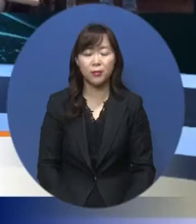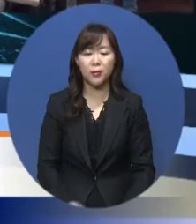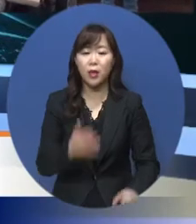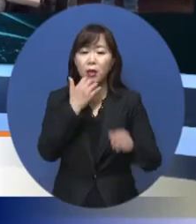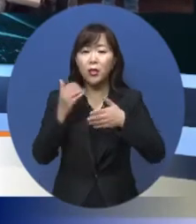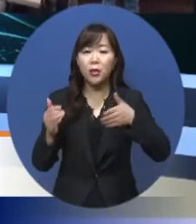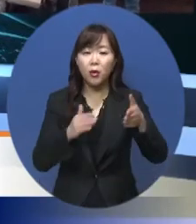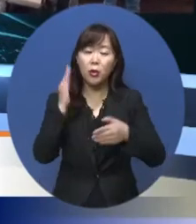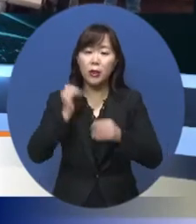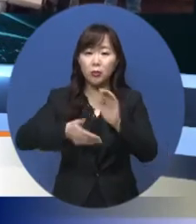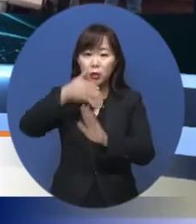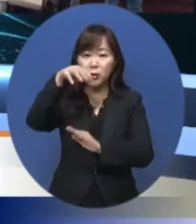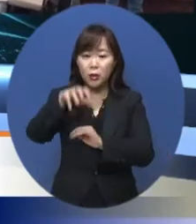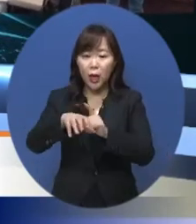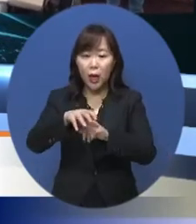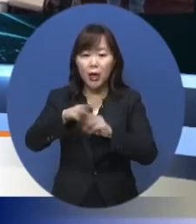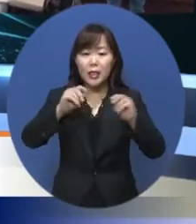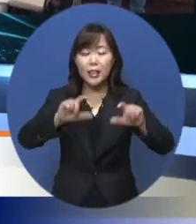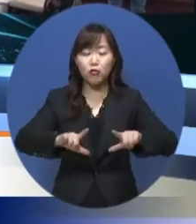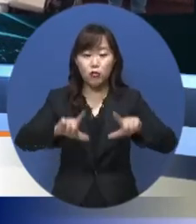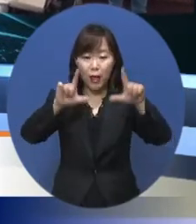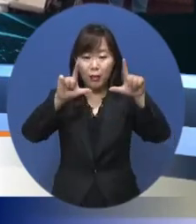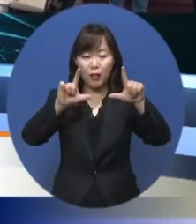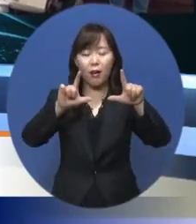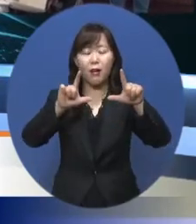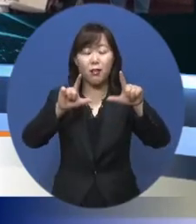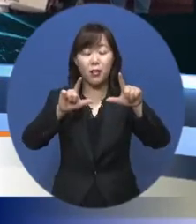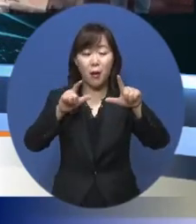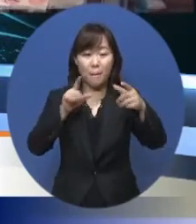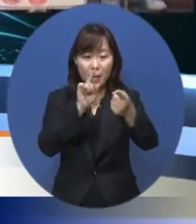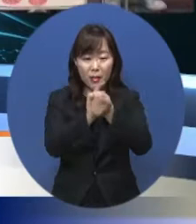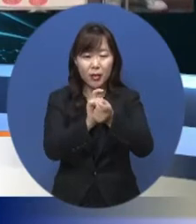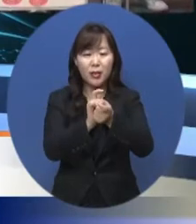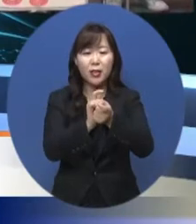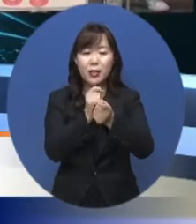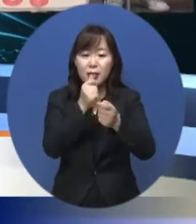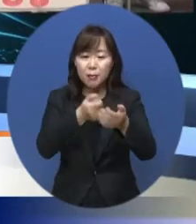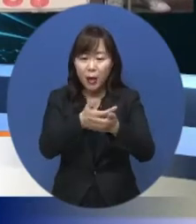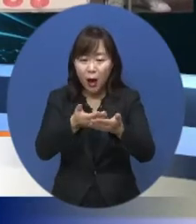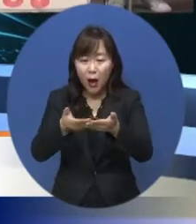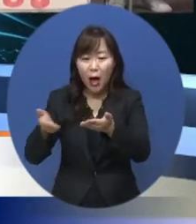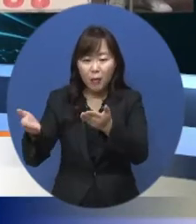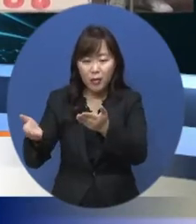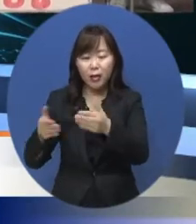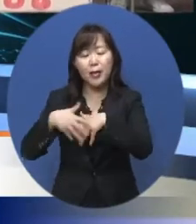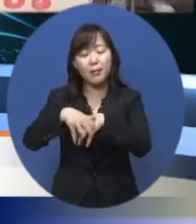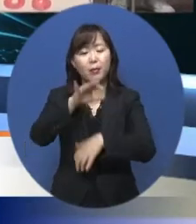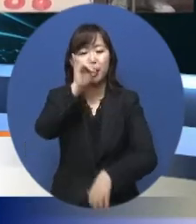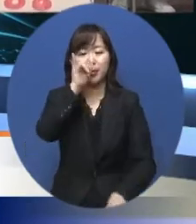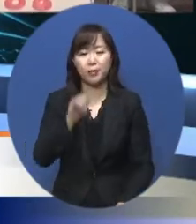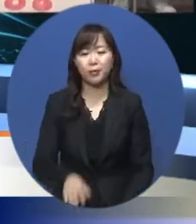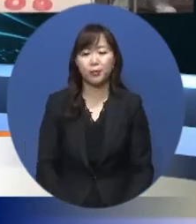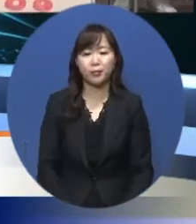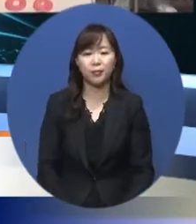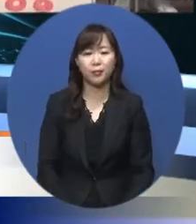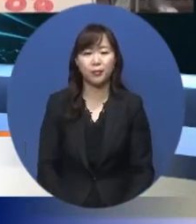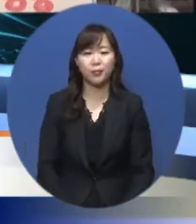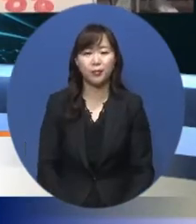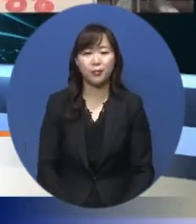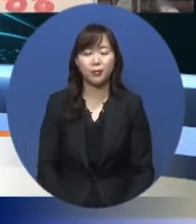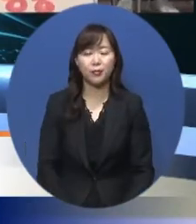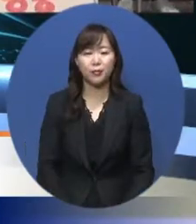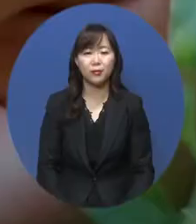경기도 의정부시가 지구의 날을 맞아 씨앗을 나누며 지구 회복 캠페인을 펼쳤습니다. 현장에 정우선 기자가